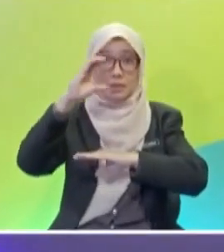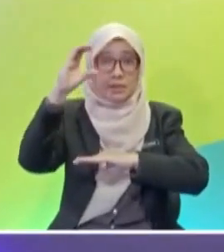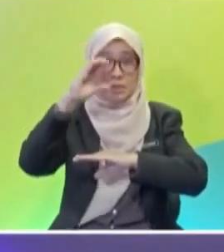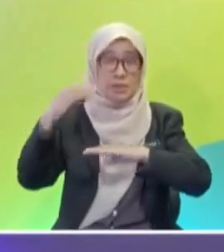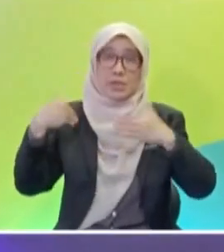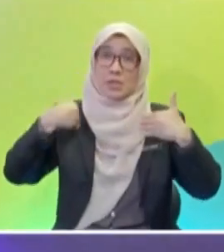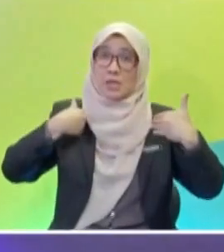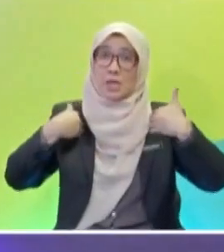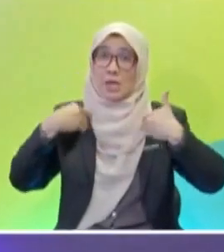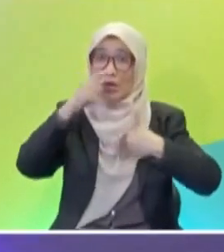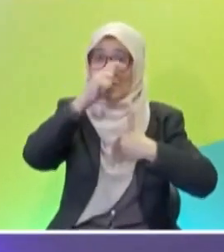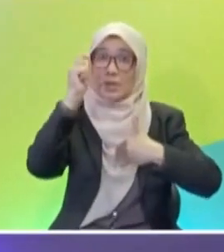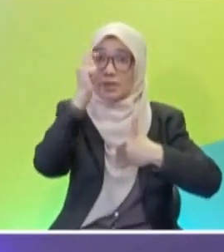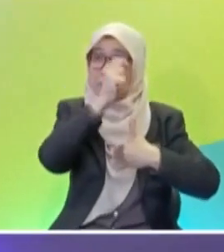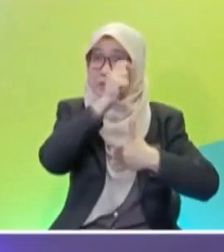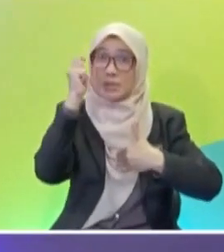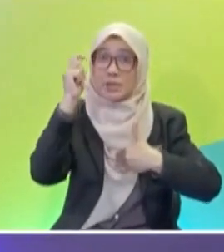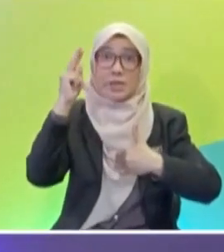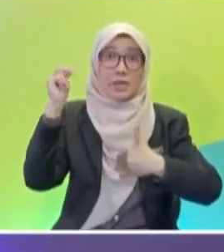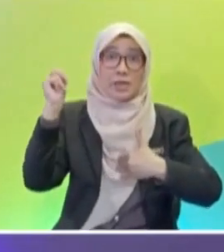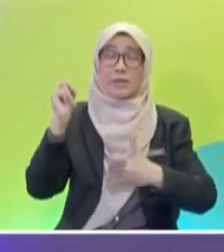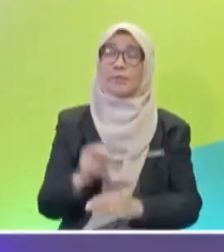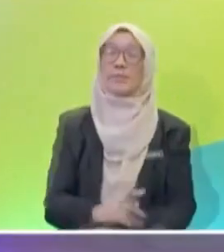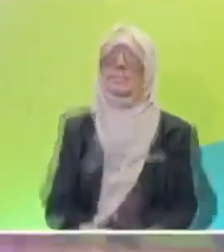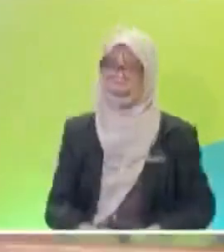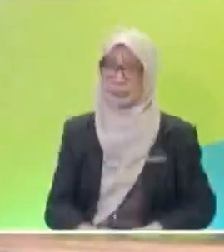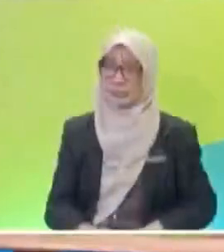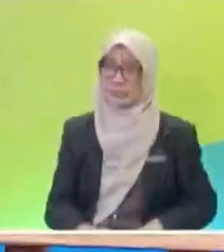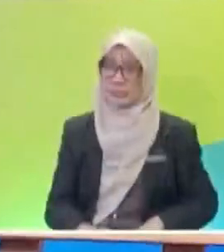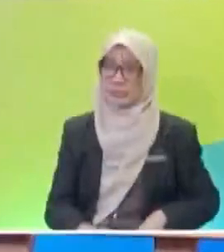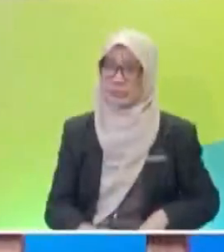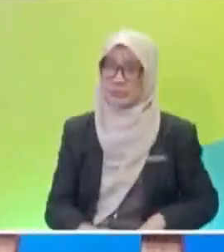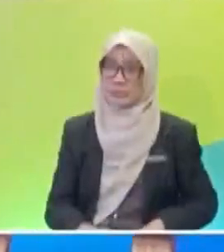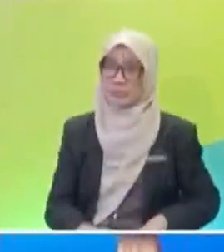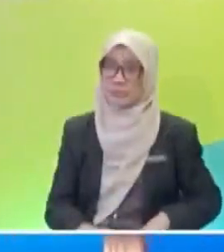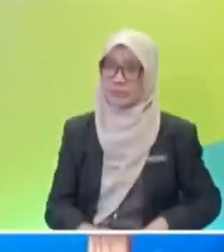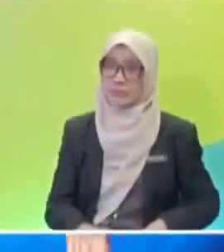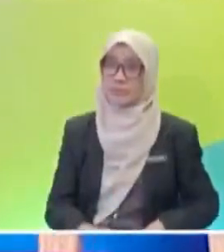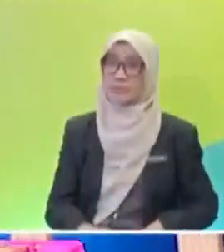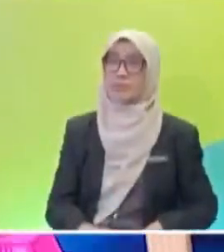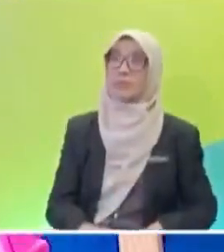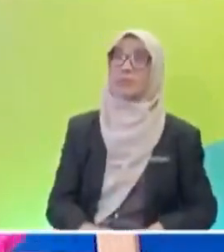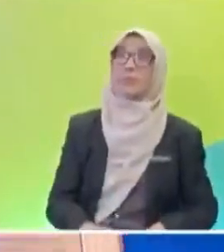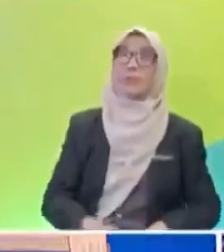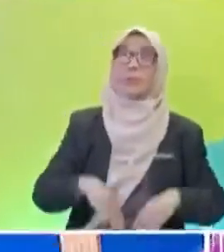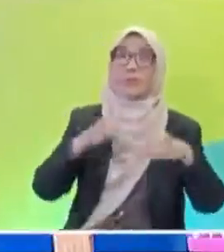kita udah pun menyebut ciri-ciri hewan ternak ciri-ciri